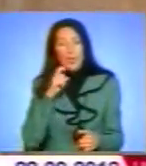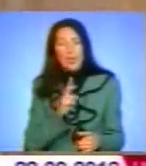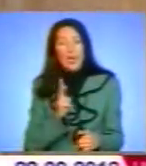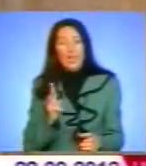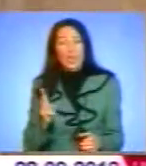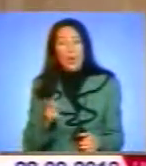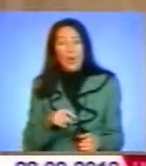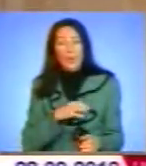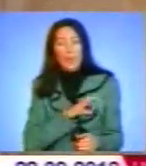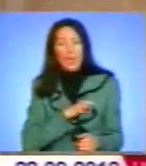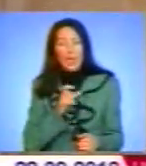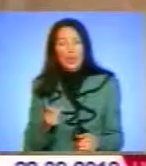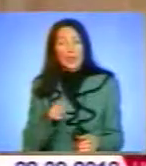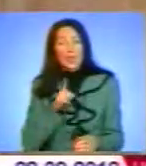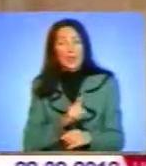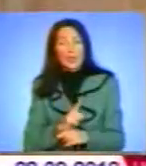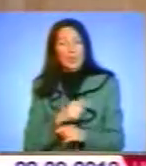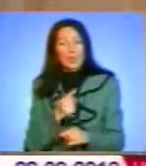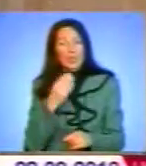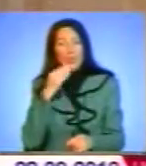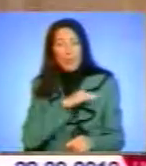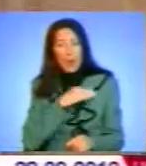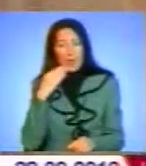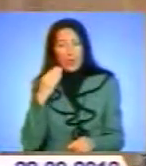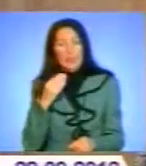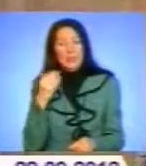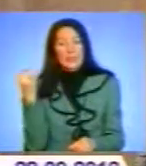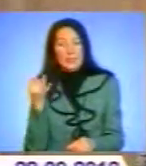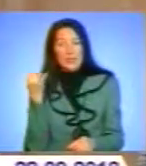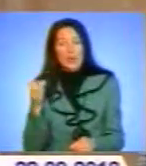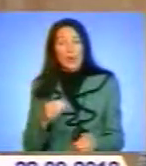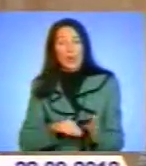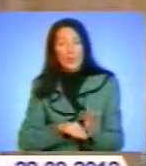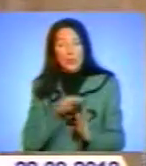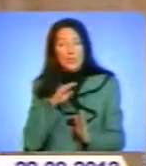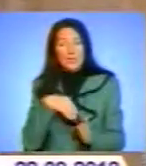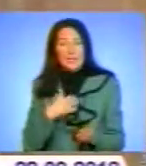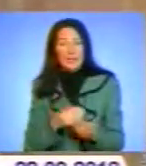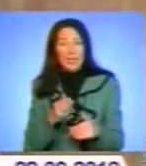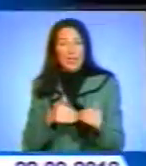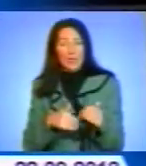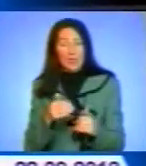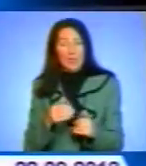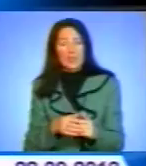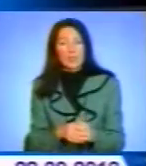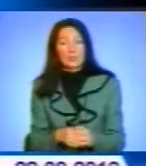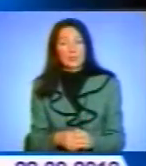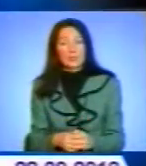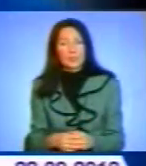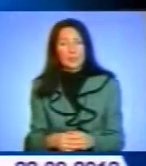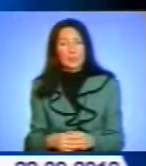Тернопільщини, мабуть, одні з багатьох, зацікавлені у підвищенні своєї кваліфікації. Саме тому обрали і Тернопіль.